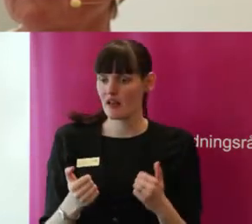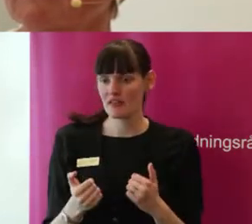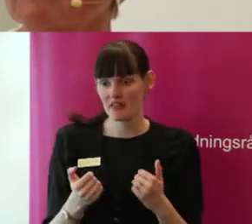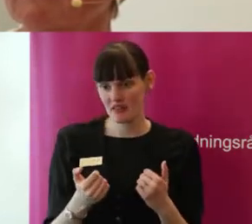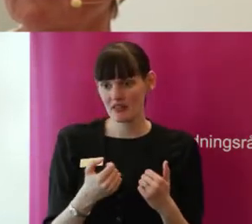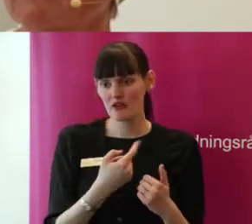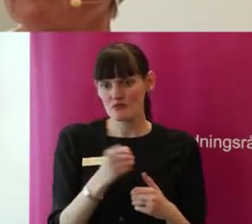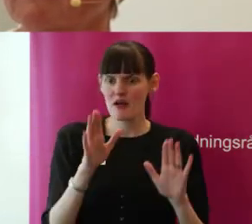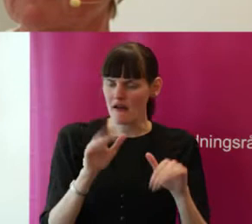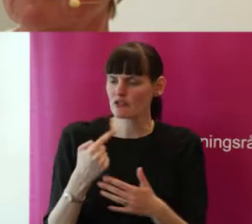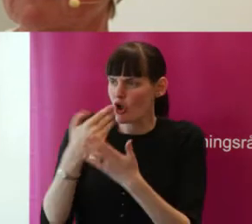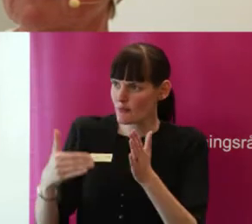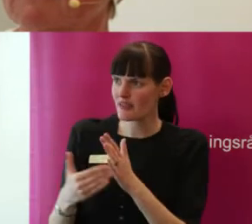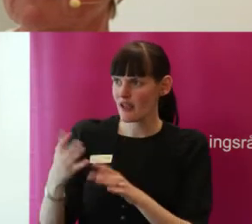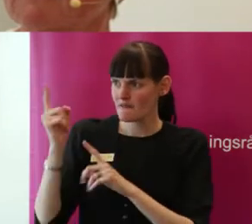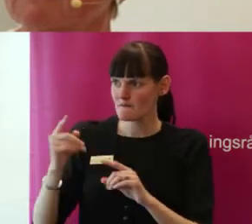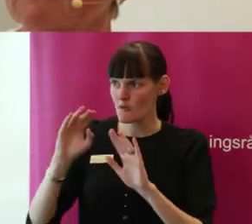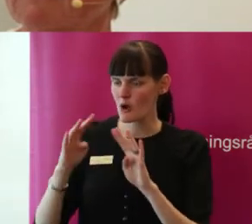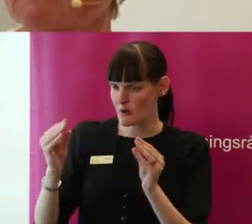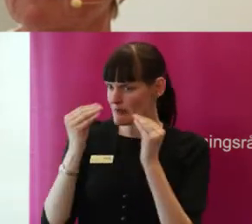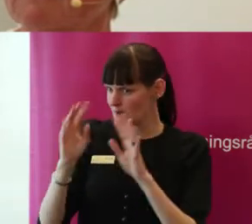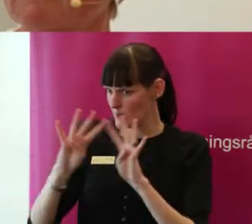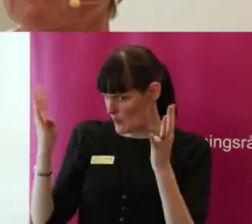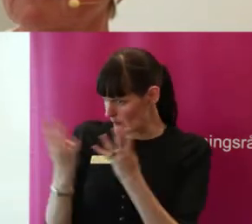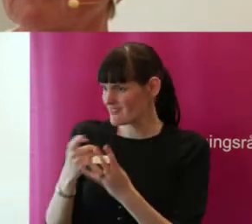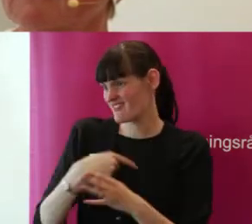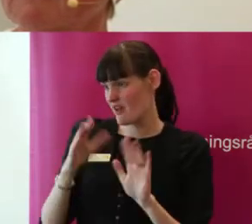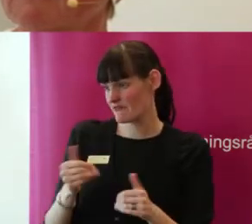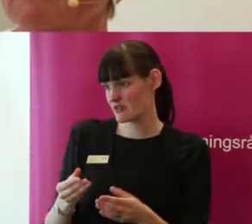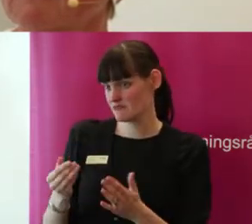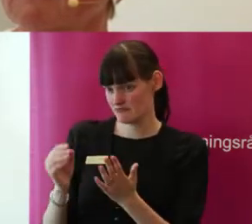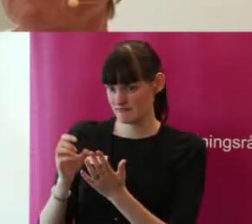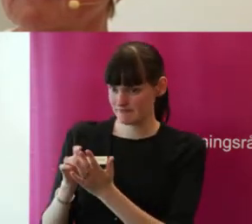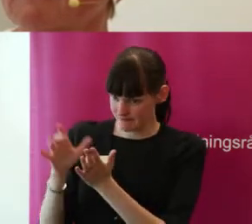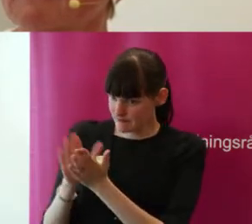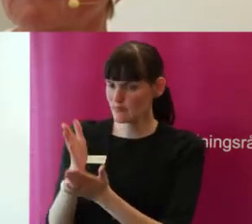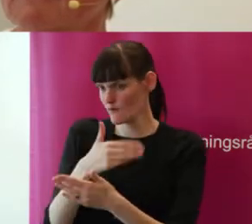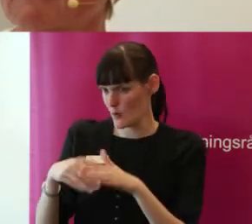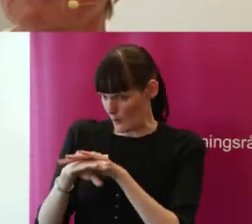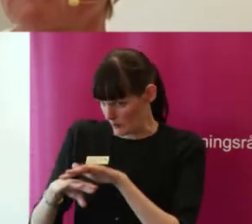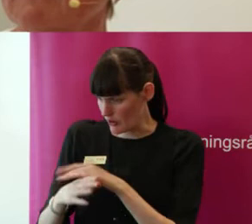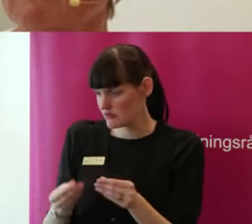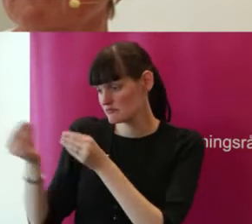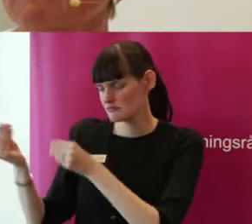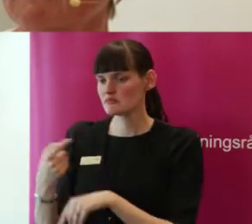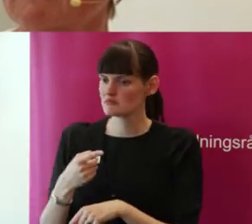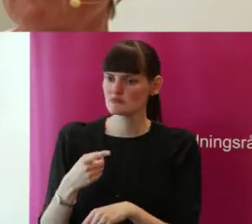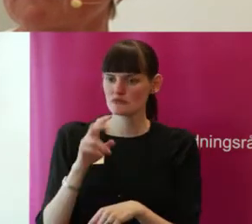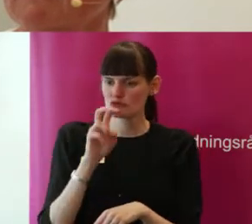angett i Folkbildningsrådet, vilket vi har framfört i vårt budgetunderlag, att folkhögskolan är beredd att också öppna upp